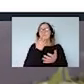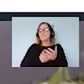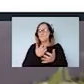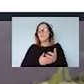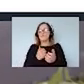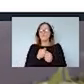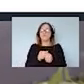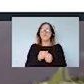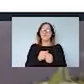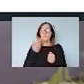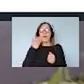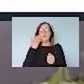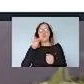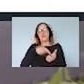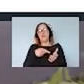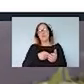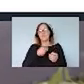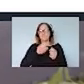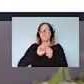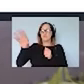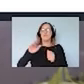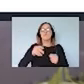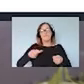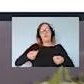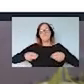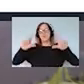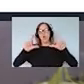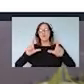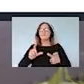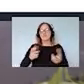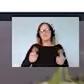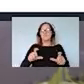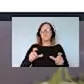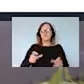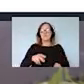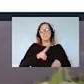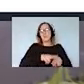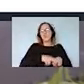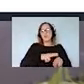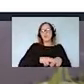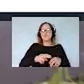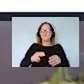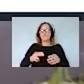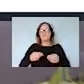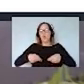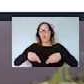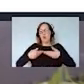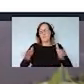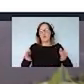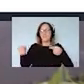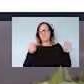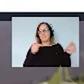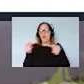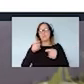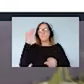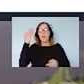wykorzystać bardziej, no to odsyłam do bloga Stowarzyszenia Cyfrowy Dialog, do jej ostatniego wpisu na temat twórczego społeczeństwa. Tam pewnie znajdą